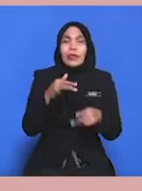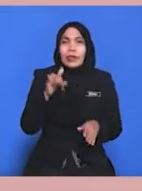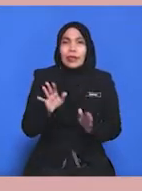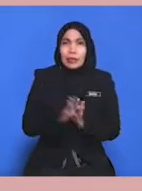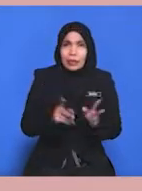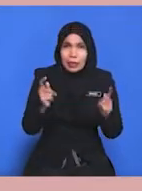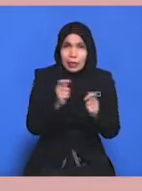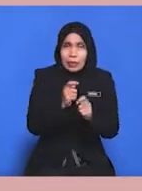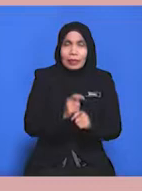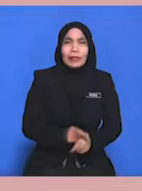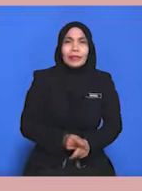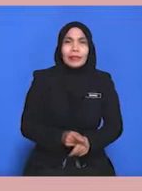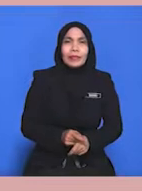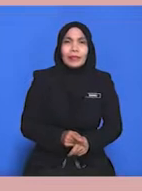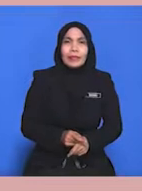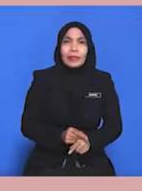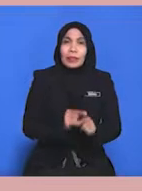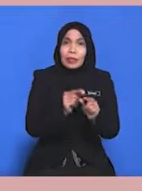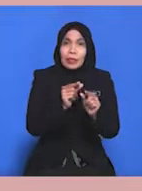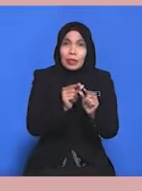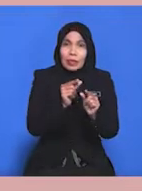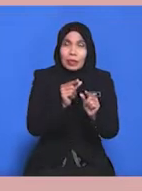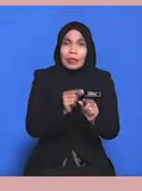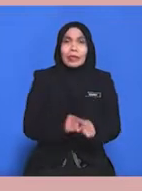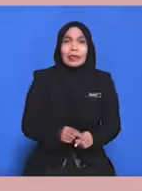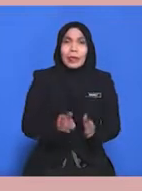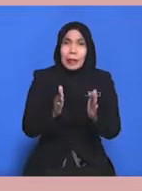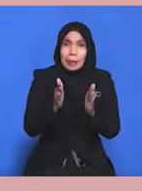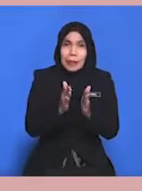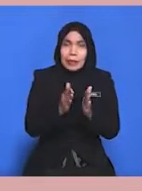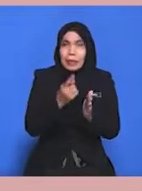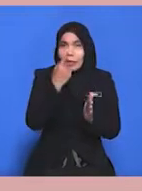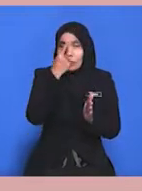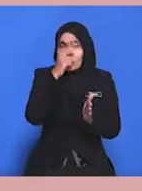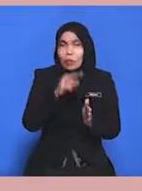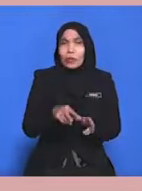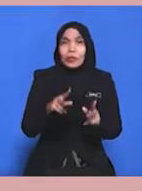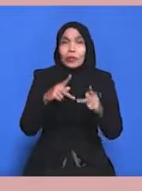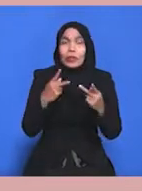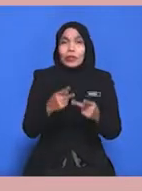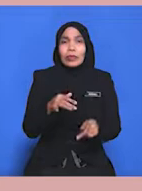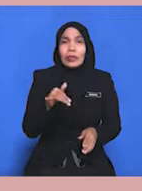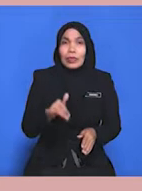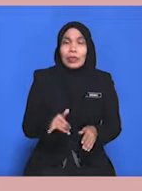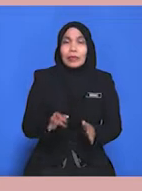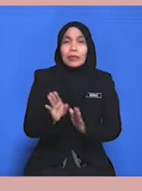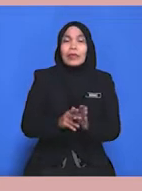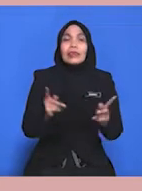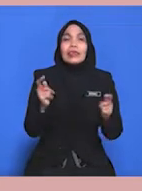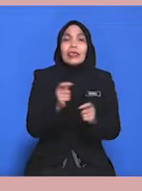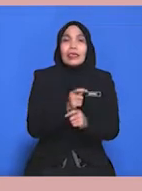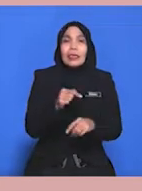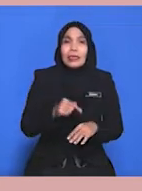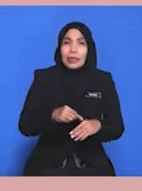panjang. Garisan pendek adalah untuk pasukan yang akan bertanding dalam pusingan awal, manakala garisan